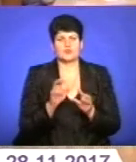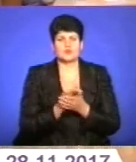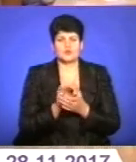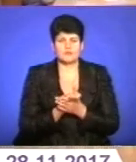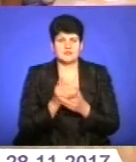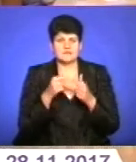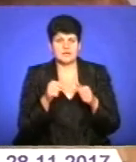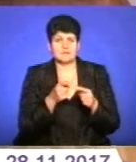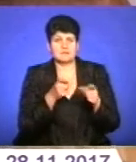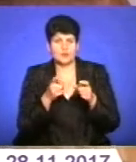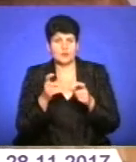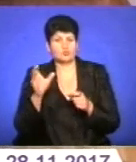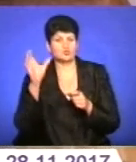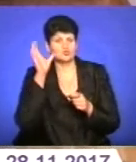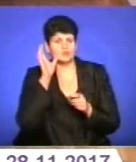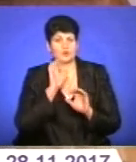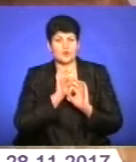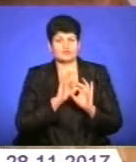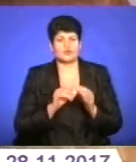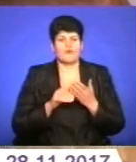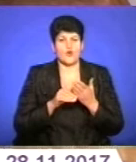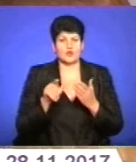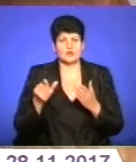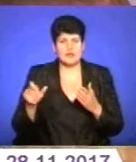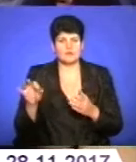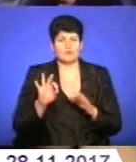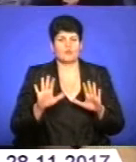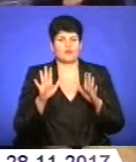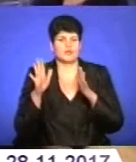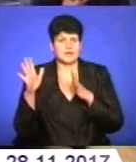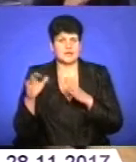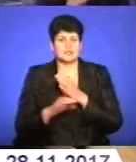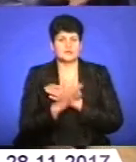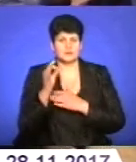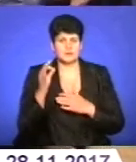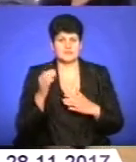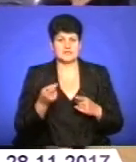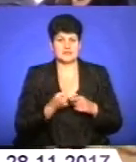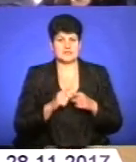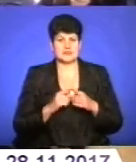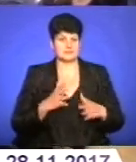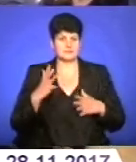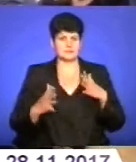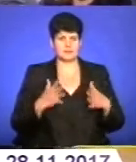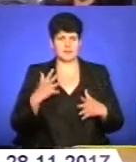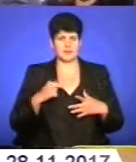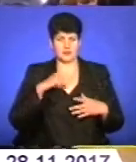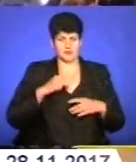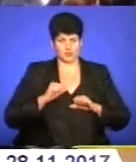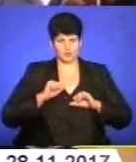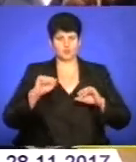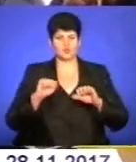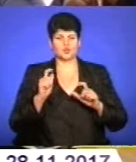зброї та послухати розповіді волонтерів про події на сході. Піднімаю патріотичний дух студентів, ну